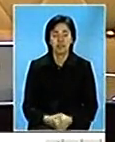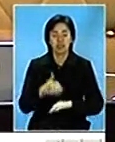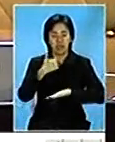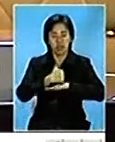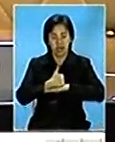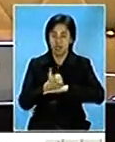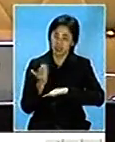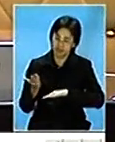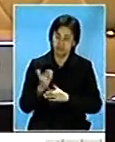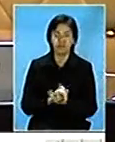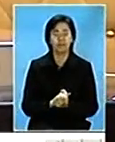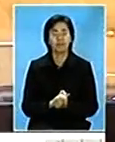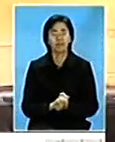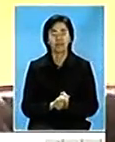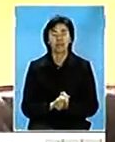รี